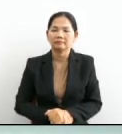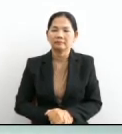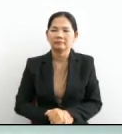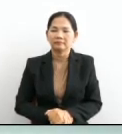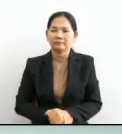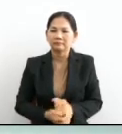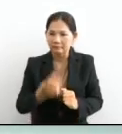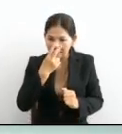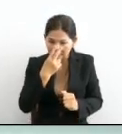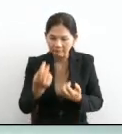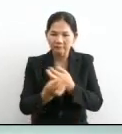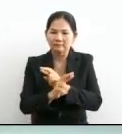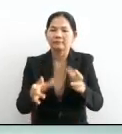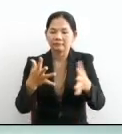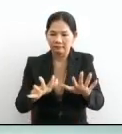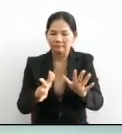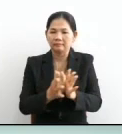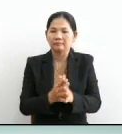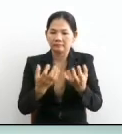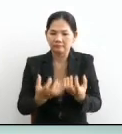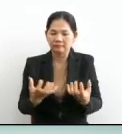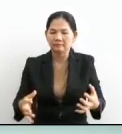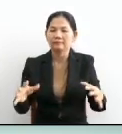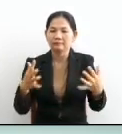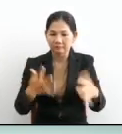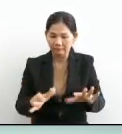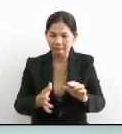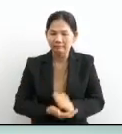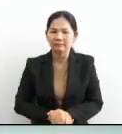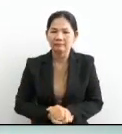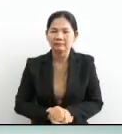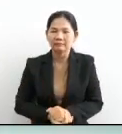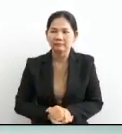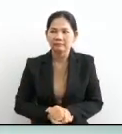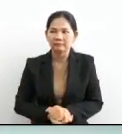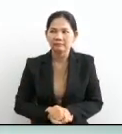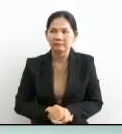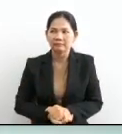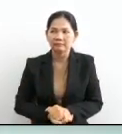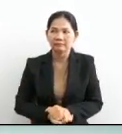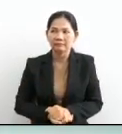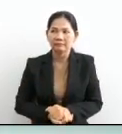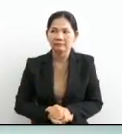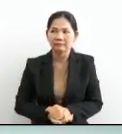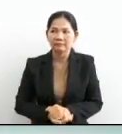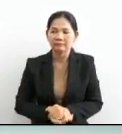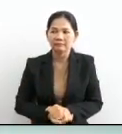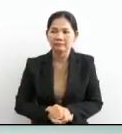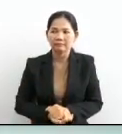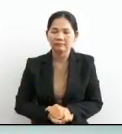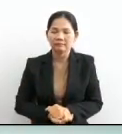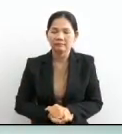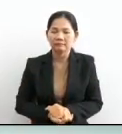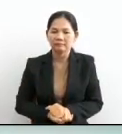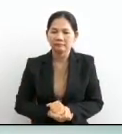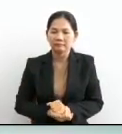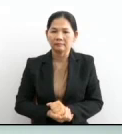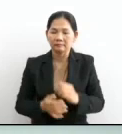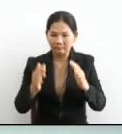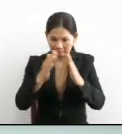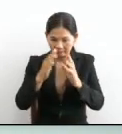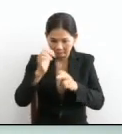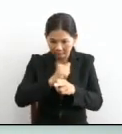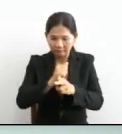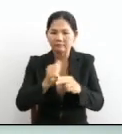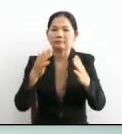Chà chẳng con bàn trìm xong về rẻ rồi hai. Chà chẳng. Chà ta. Nè mà sao là mình. Chà nè cửu mình bàn đặn tất cả ai